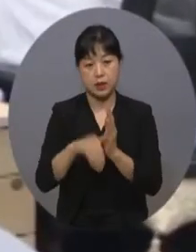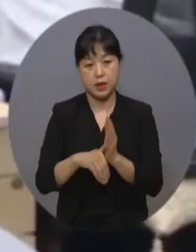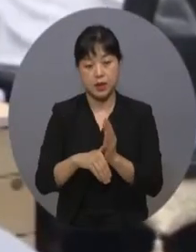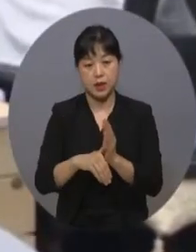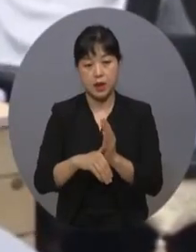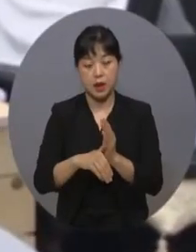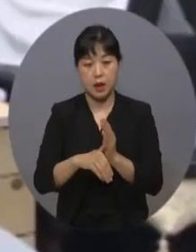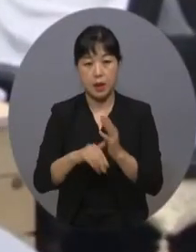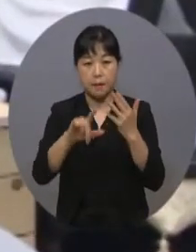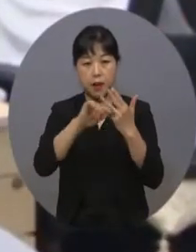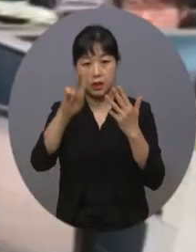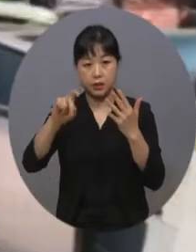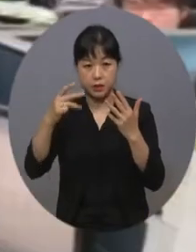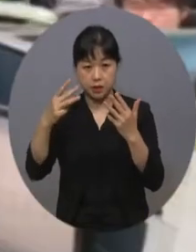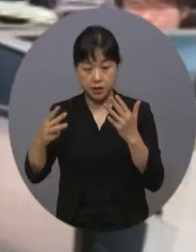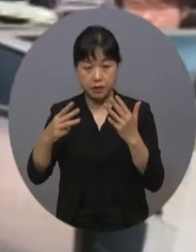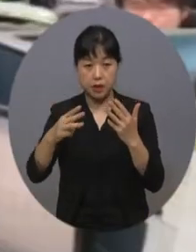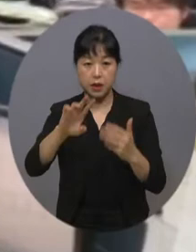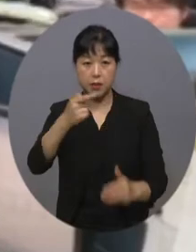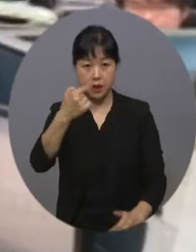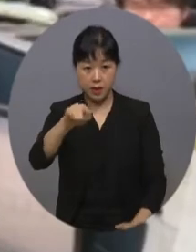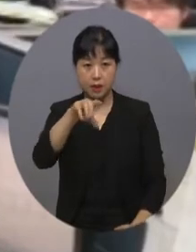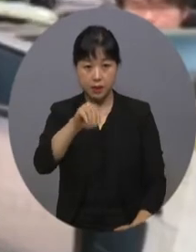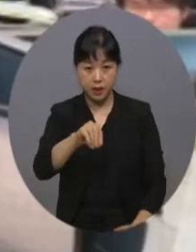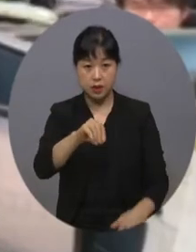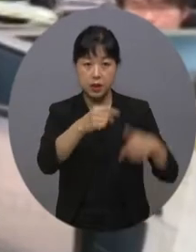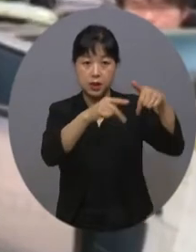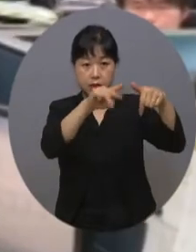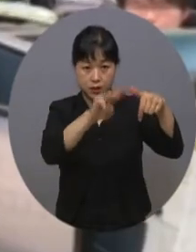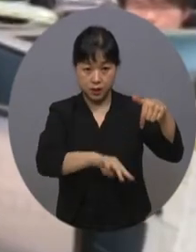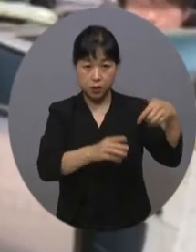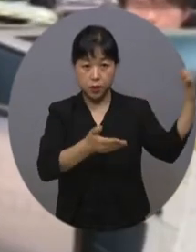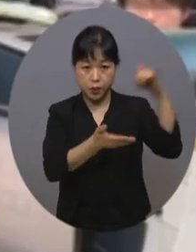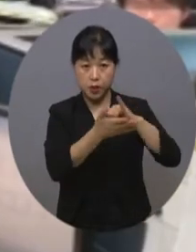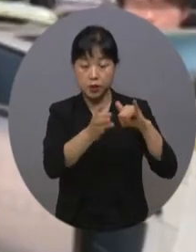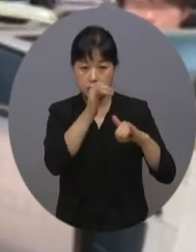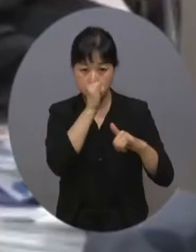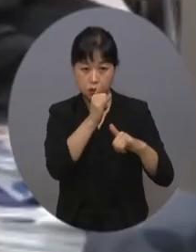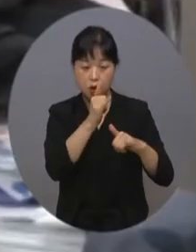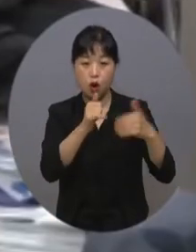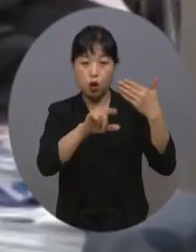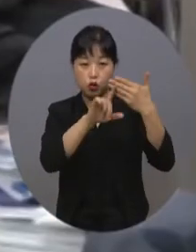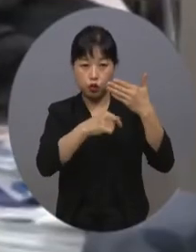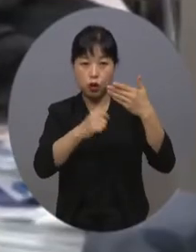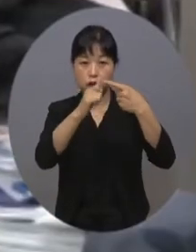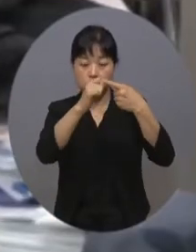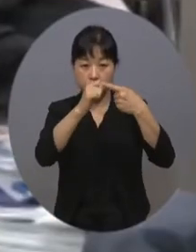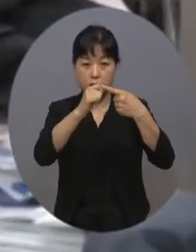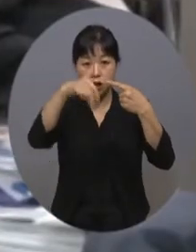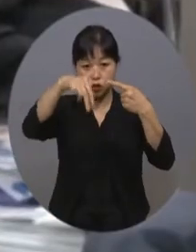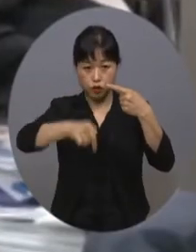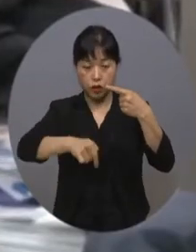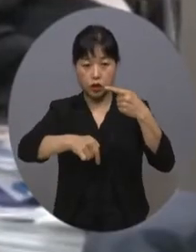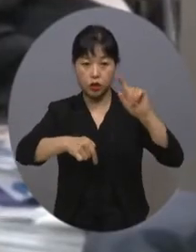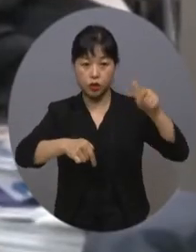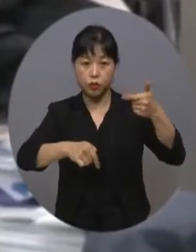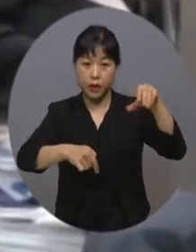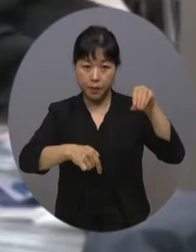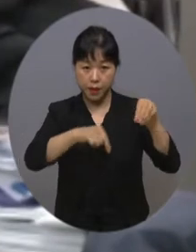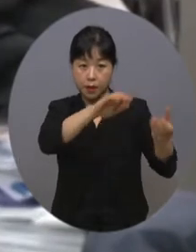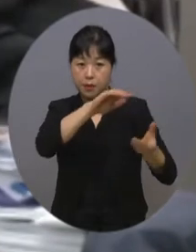회분이 인천국제공항에 도착하고 9월 첫째 주까지 순차적으로 600만 회분이 공급될 것이라고